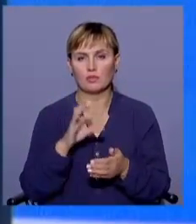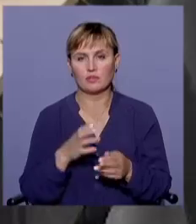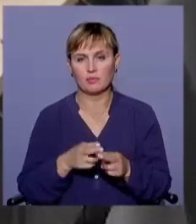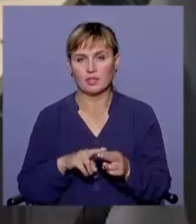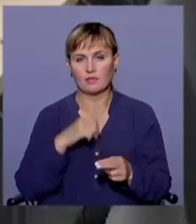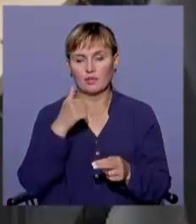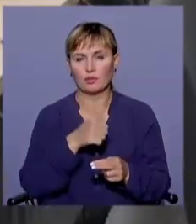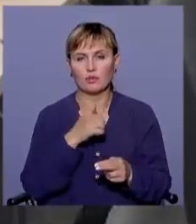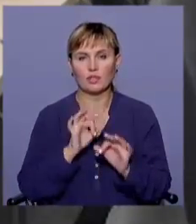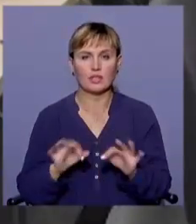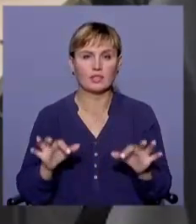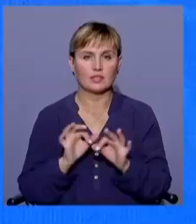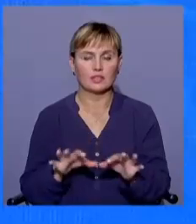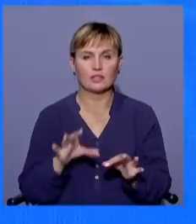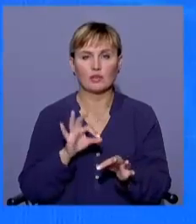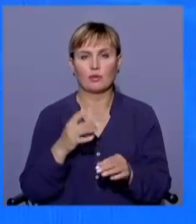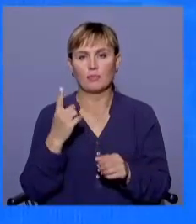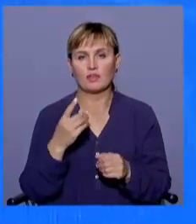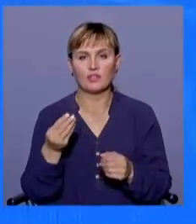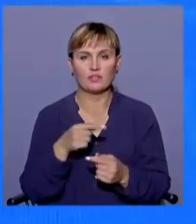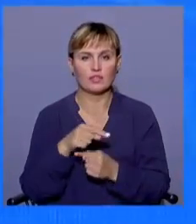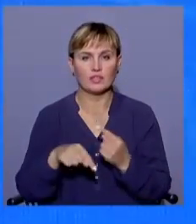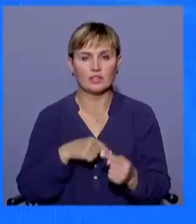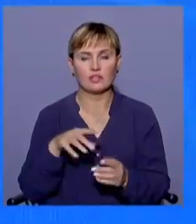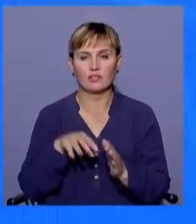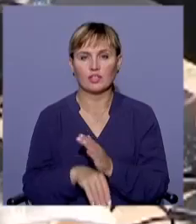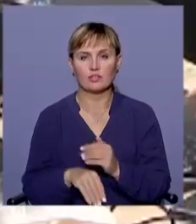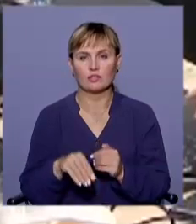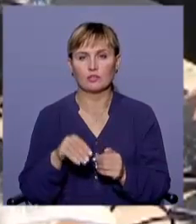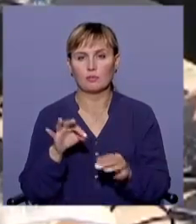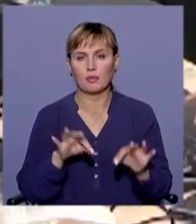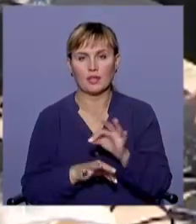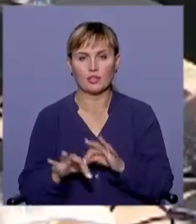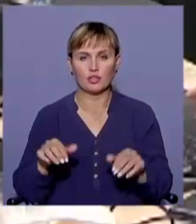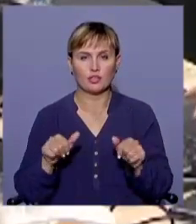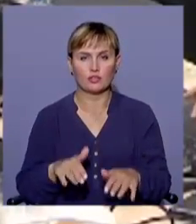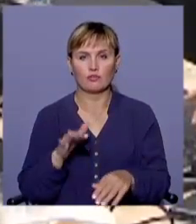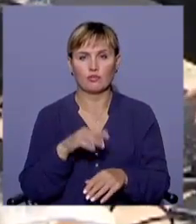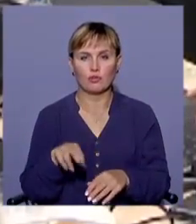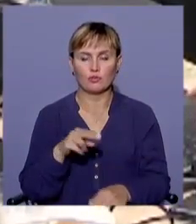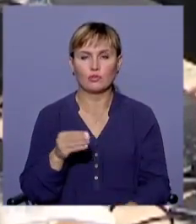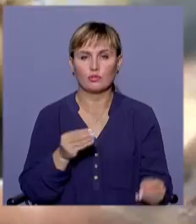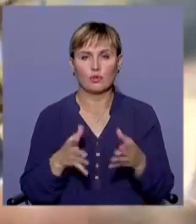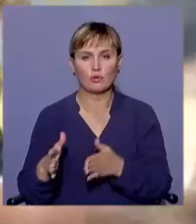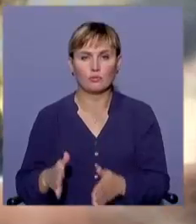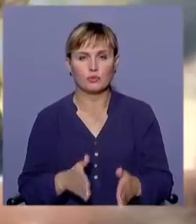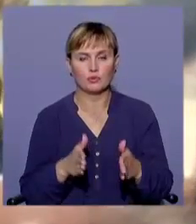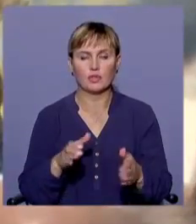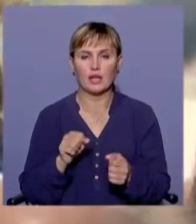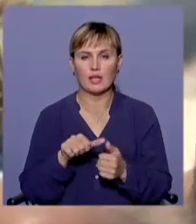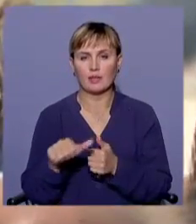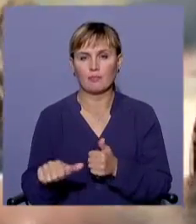года. Рассказал Килимбетов и о первых инвестициях. Вложиться в суперпроект решил фонд «Шелкового пути», а